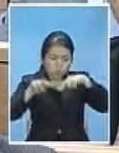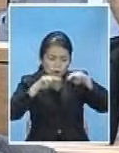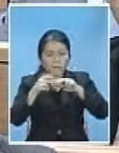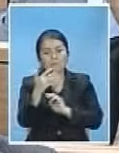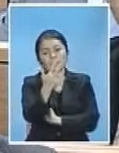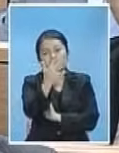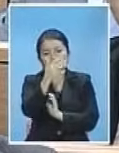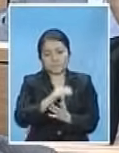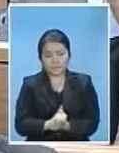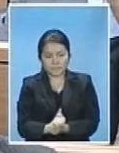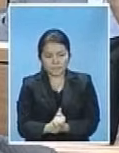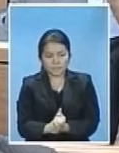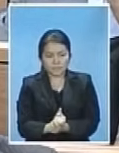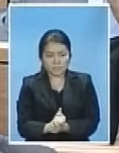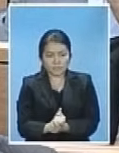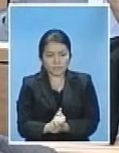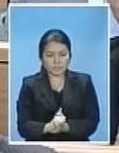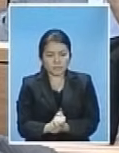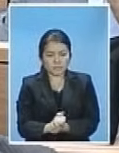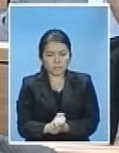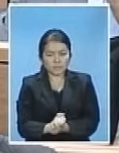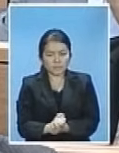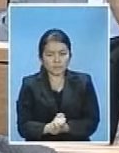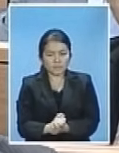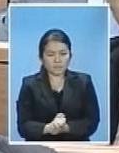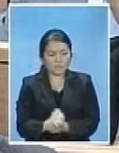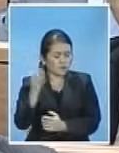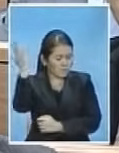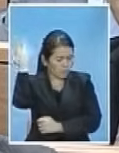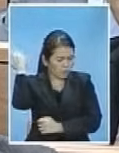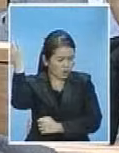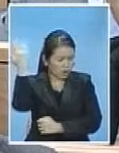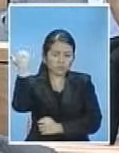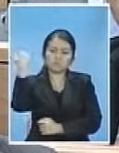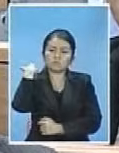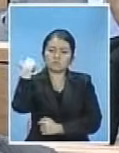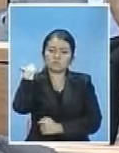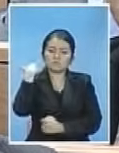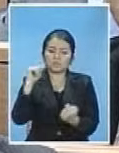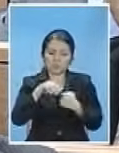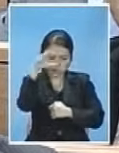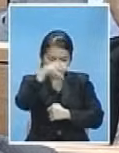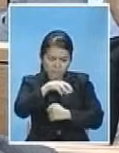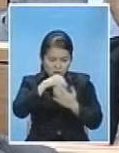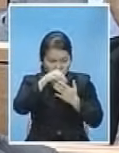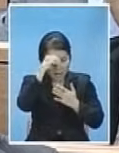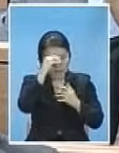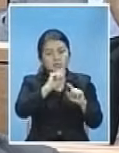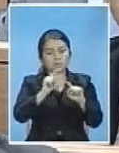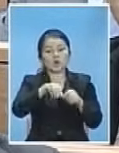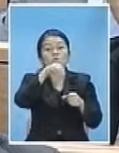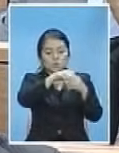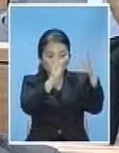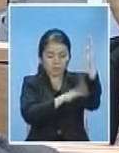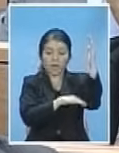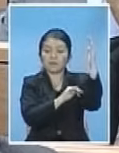ไปซ้ำร้ายพวกเราคงนึกไม่ออกนะครับสมัยก่อนเนี่ยเขามีสำนักงานศึกษาธิการเขต2อยู่ที่ยะล